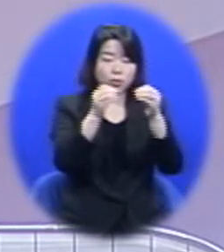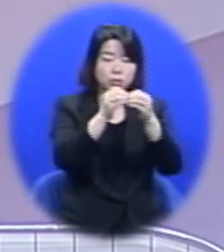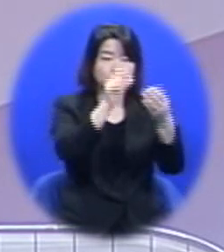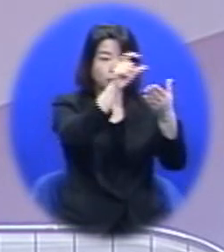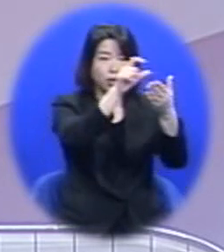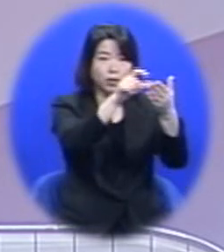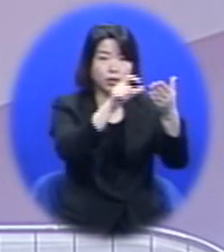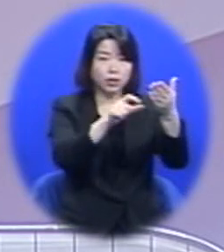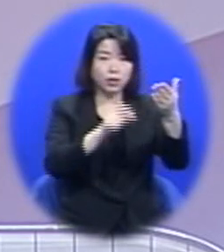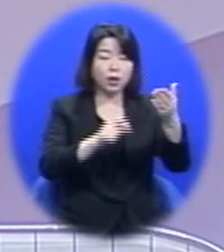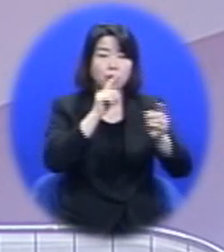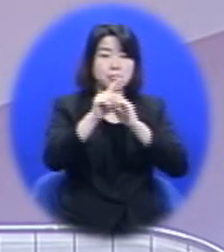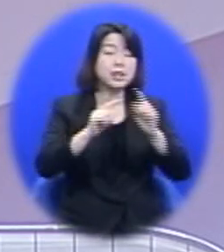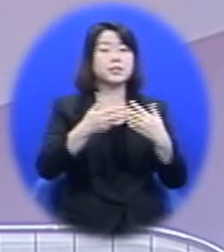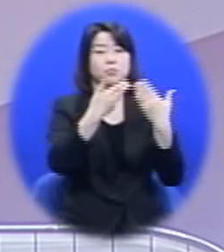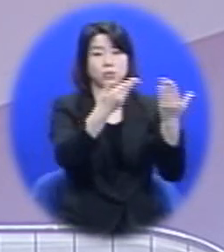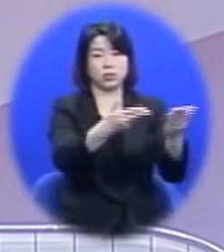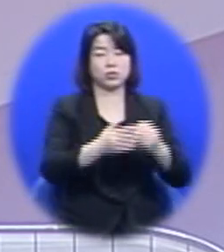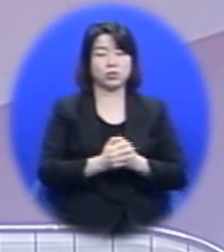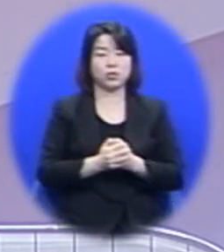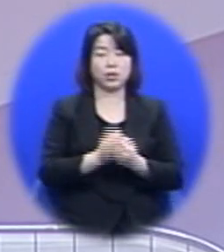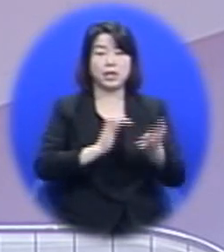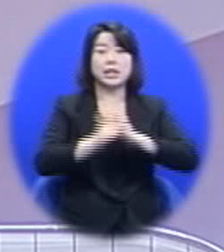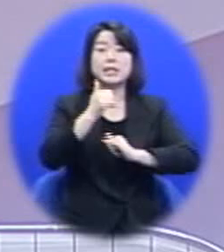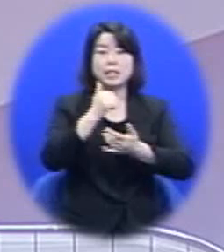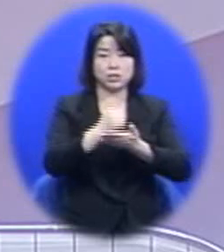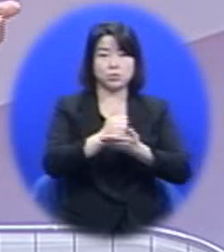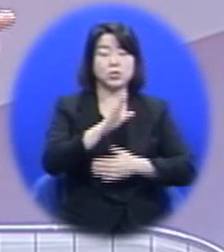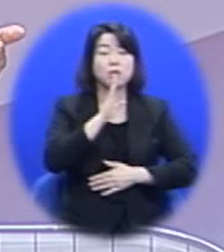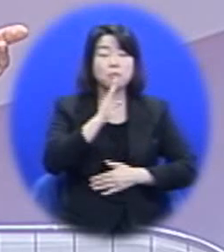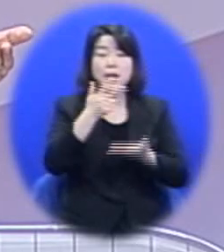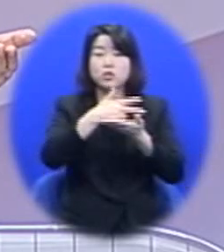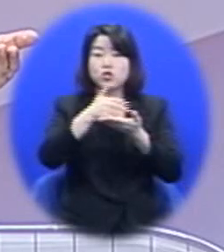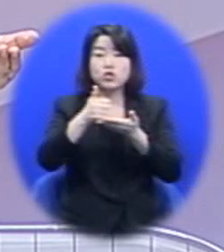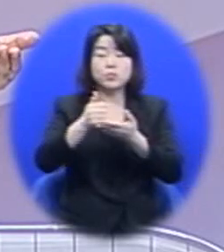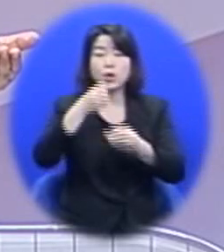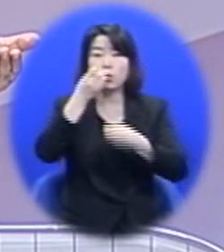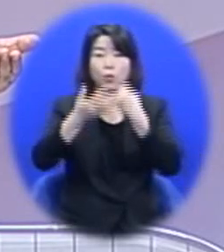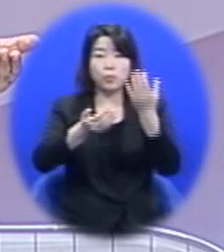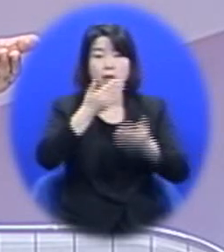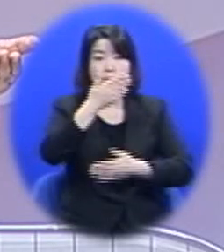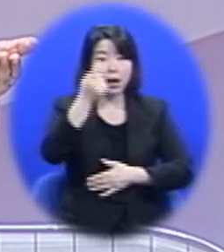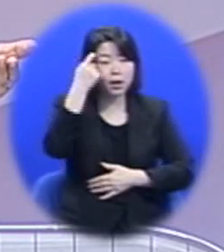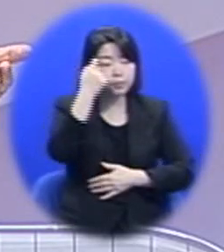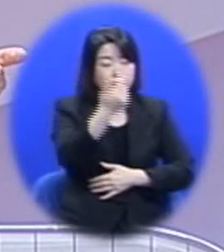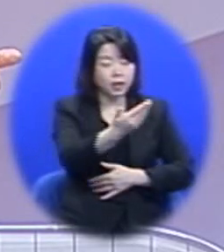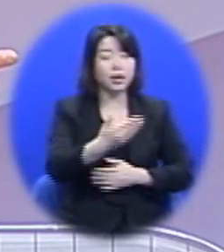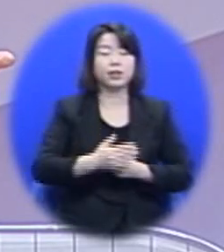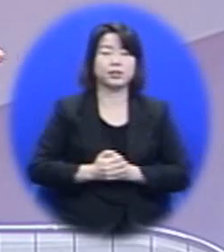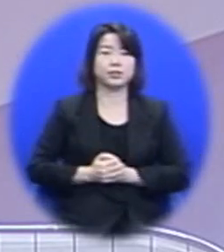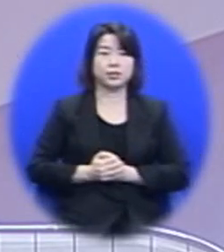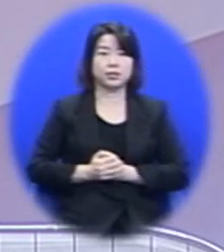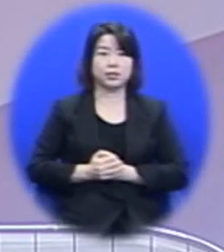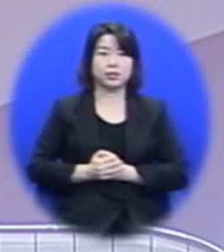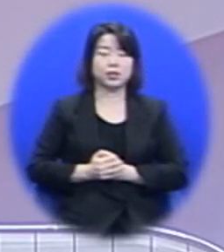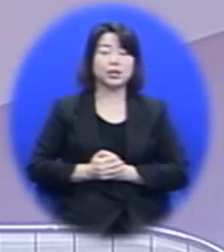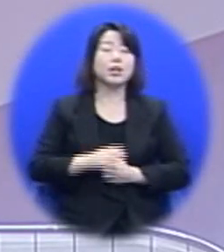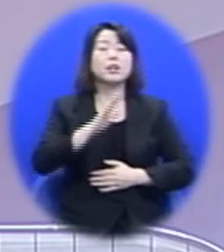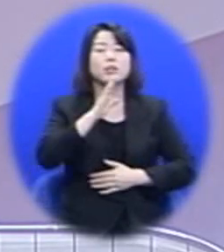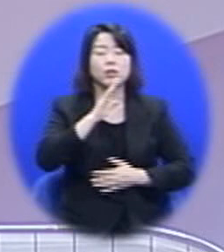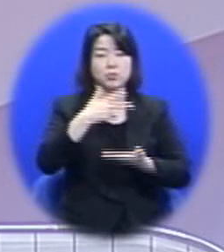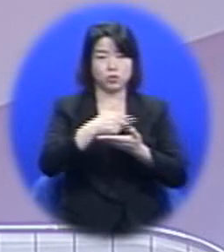하나하나 말씀을 드렸어요. 예수님을 정말 주님이라고 고백하십니까? 그러면